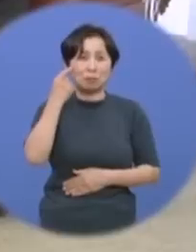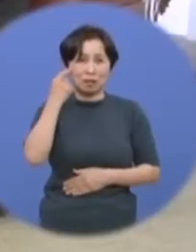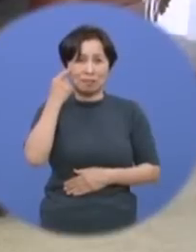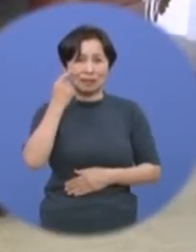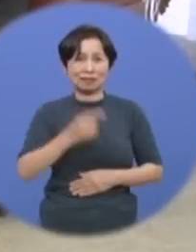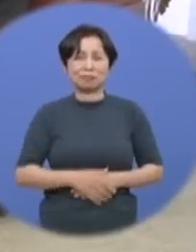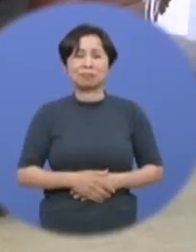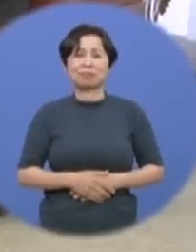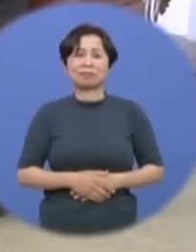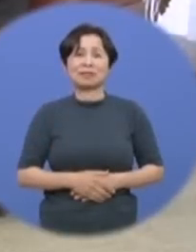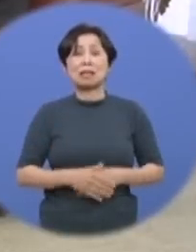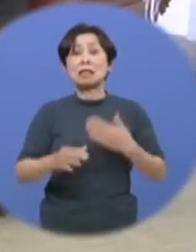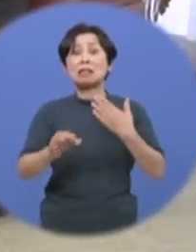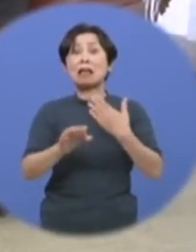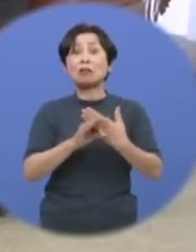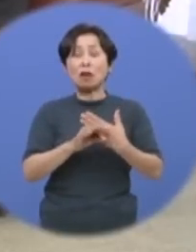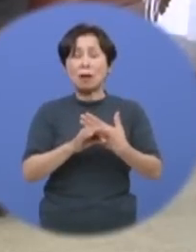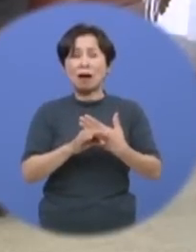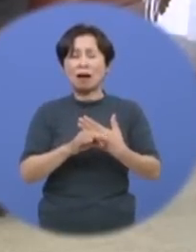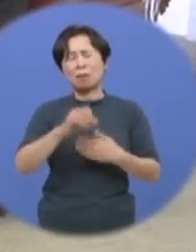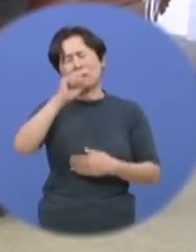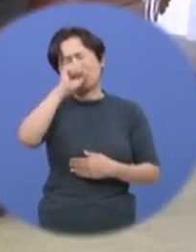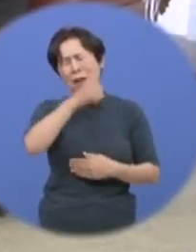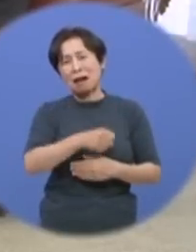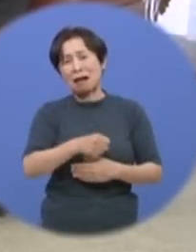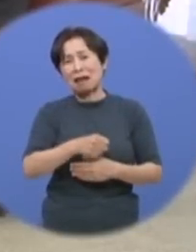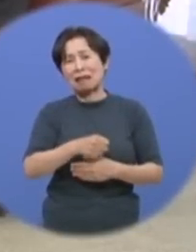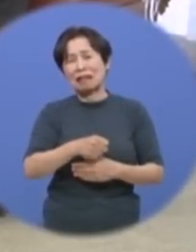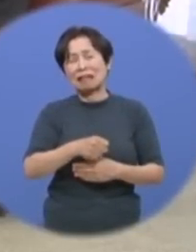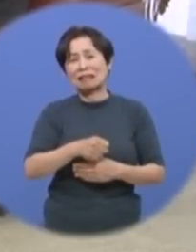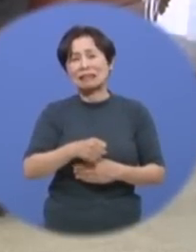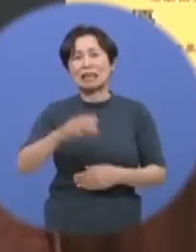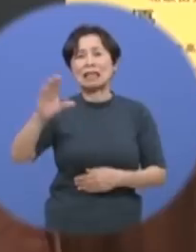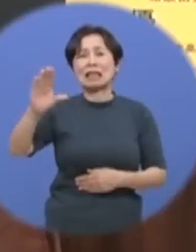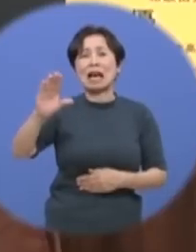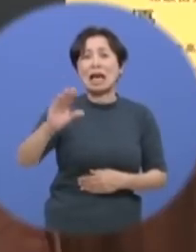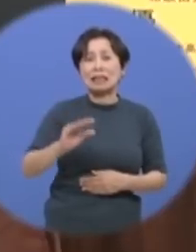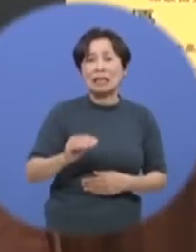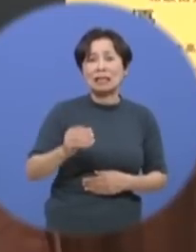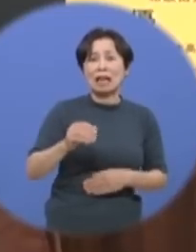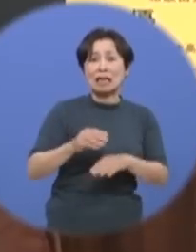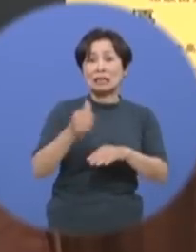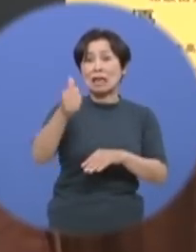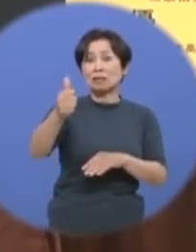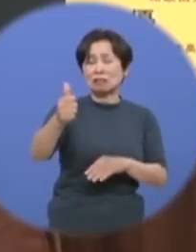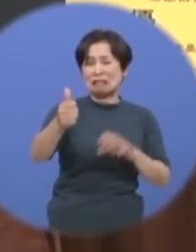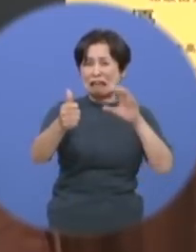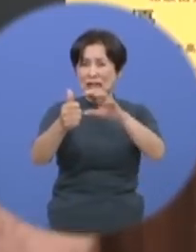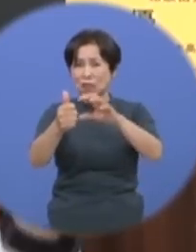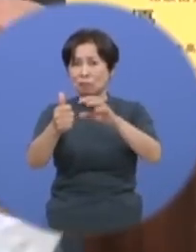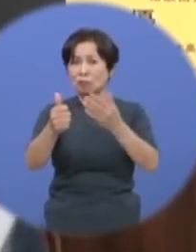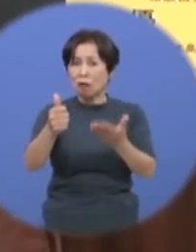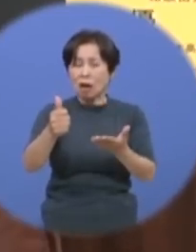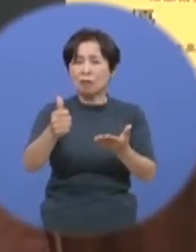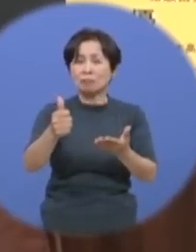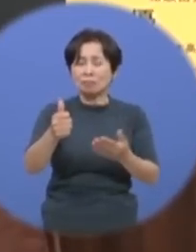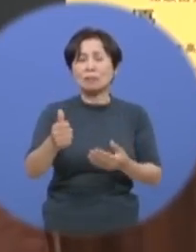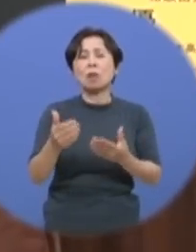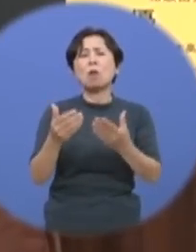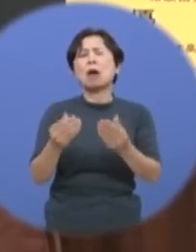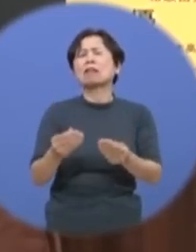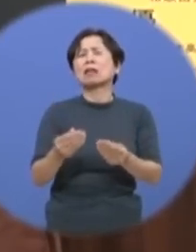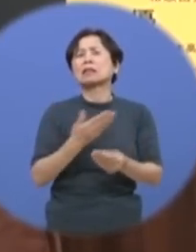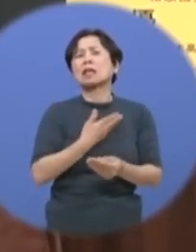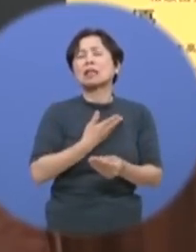ね例えばエラーして帰ってきた時にパーって起こるのか終わったことを車内から次の言葉と